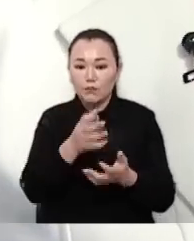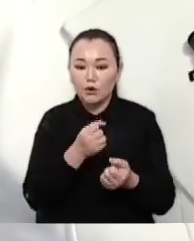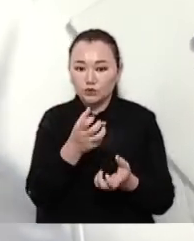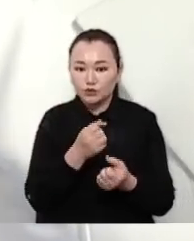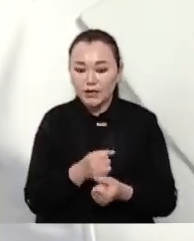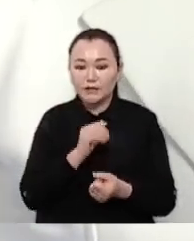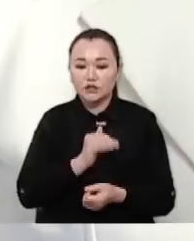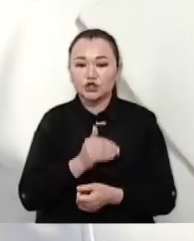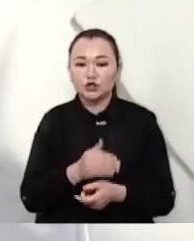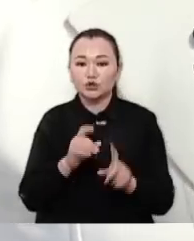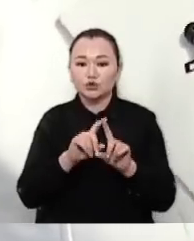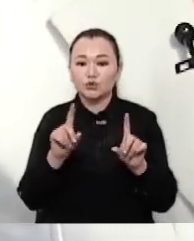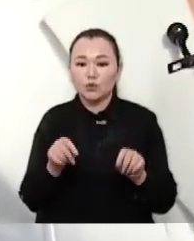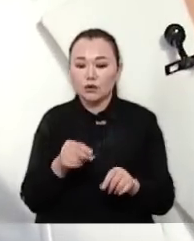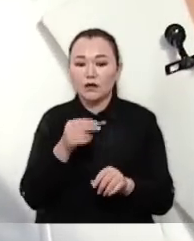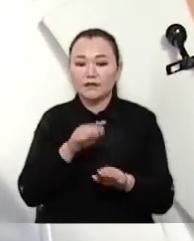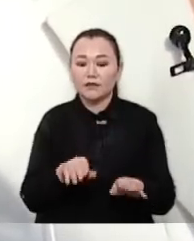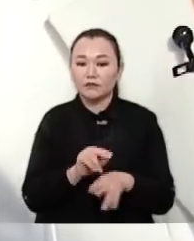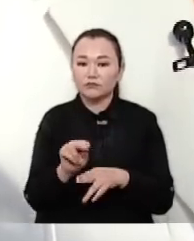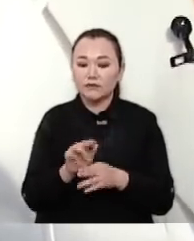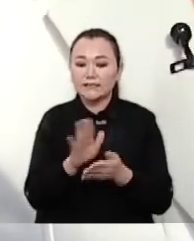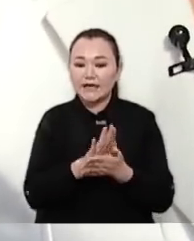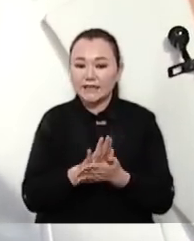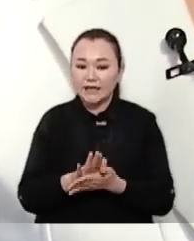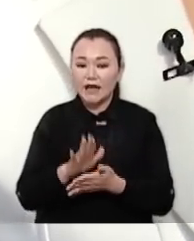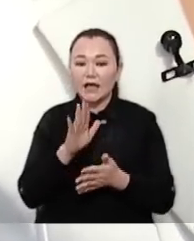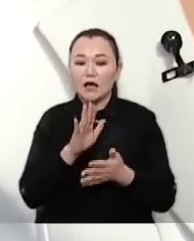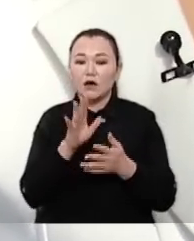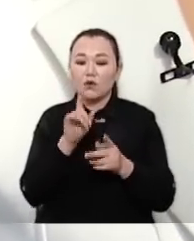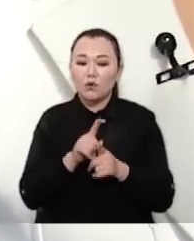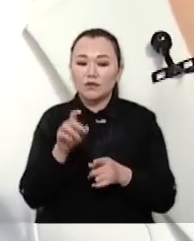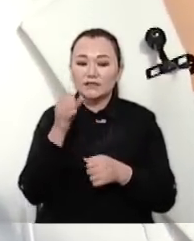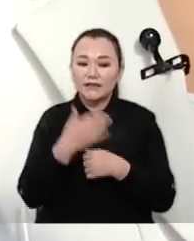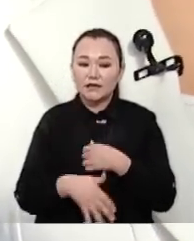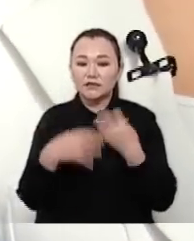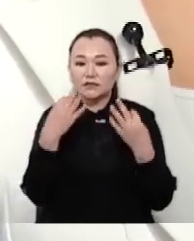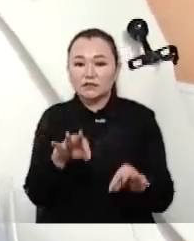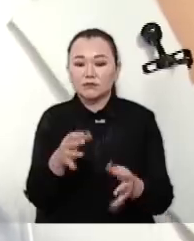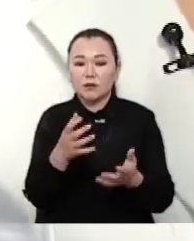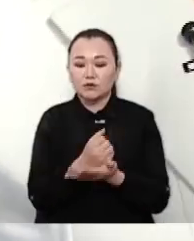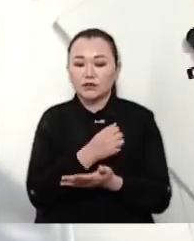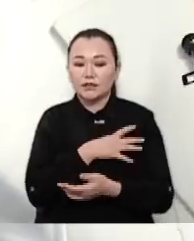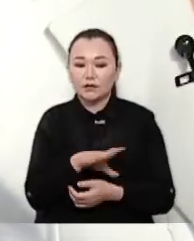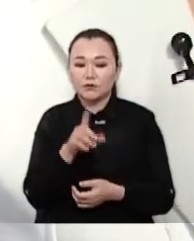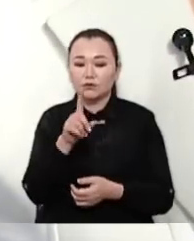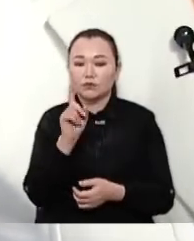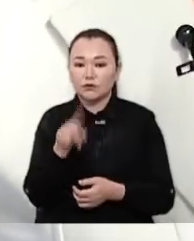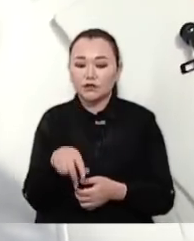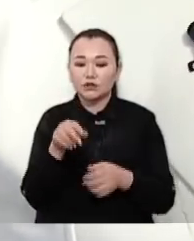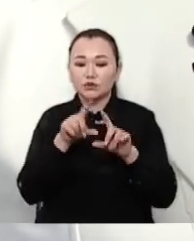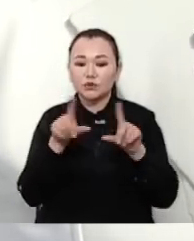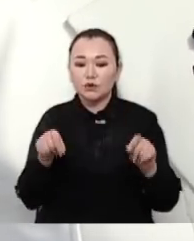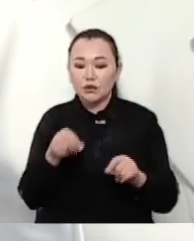сұмдығы жеке білім ұясы бала оқыту үшін санитарлық эпидемиологиялық орталықтан рұқсат алмаған. Бірақ сөйте тұра